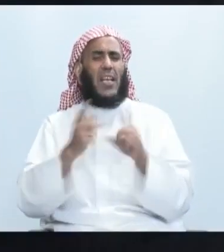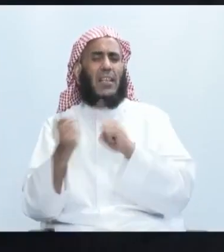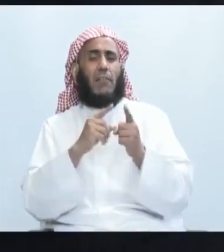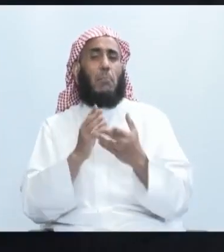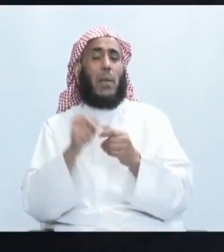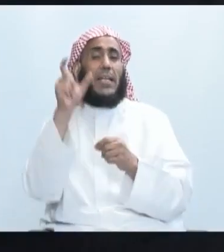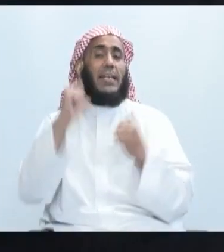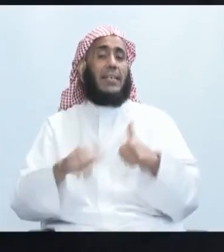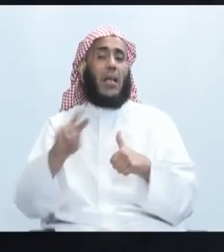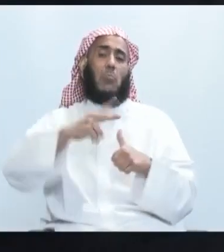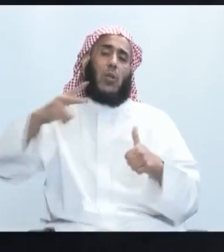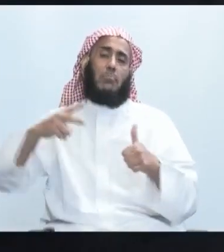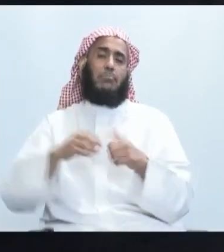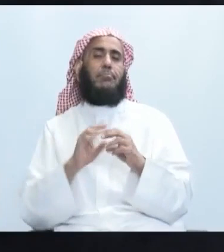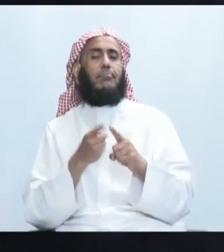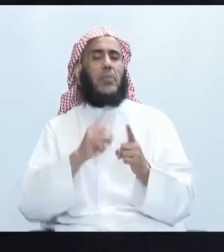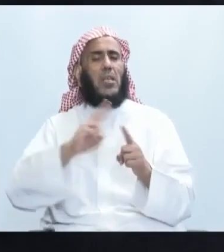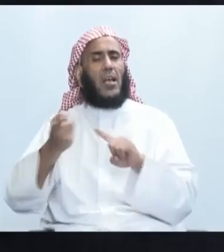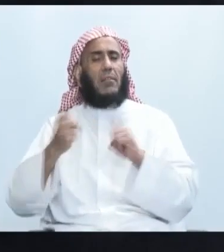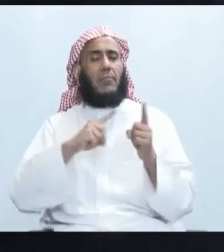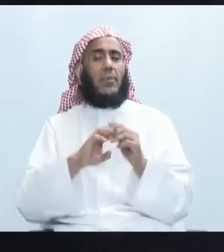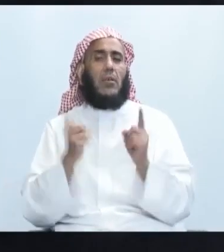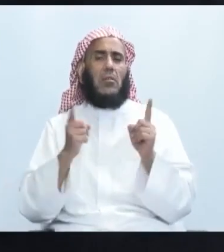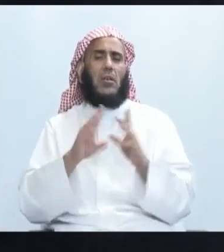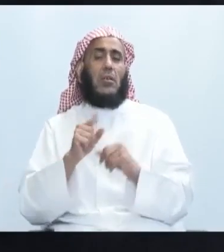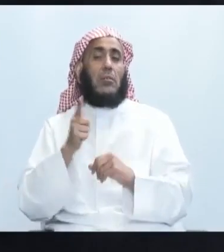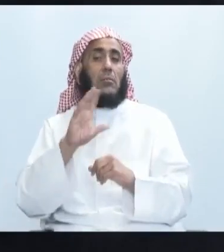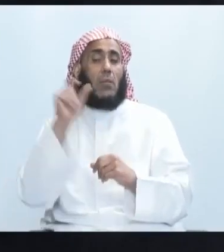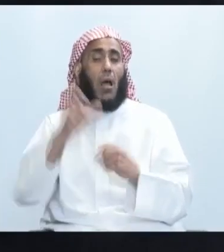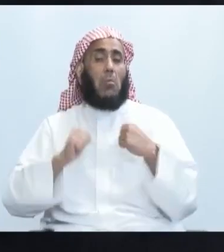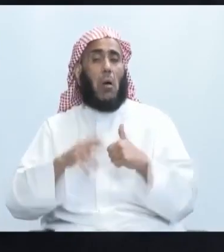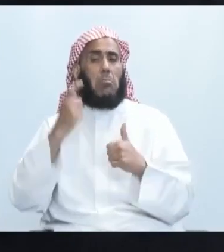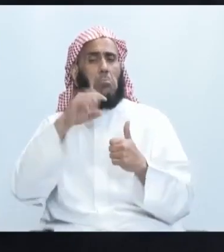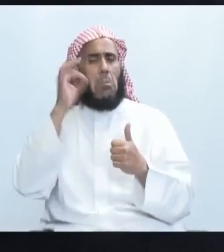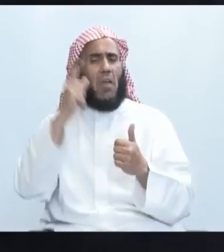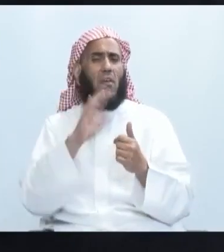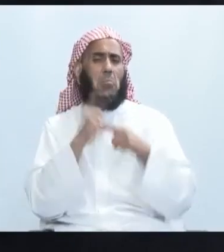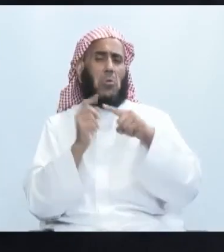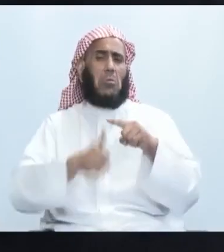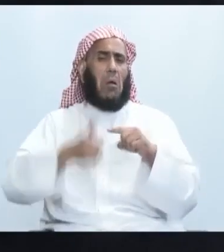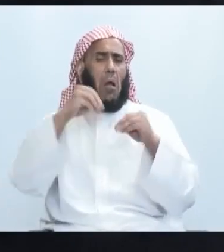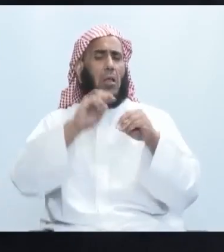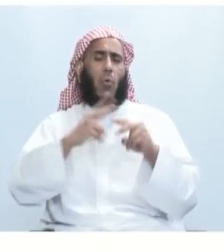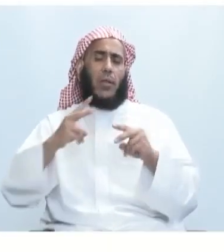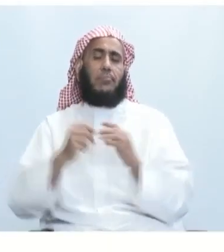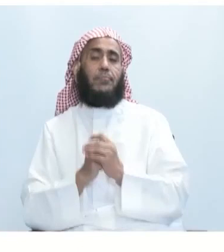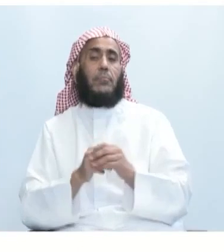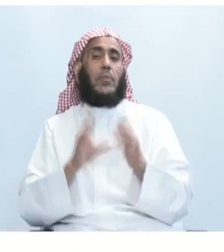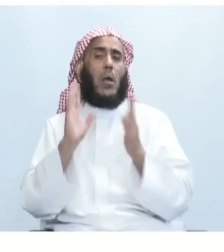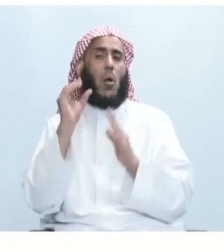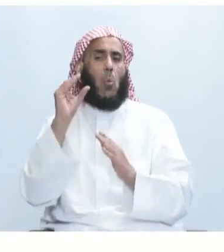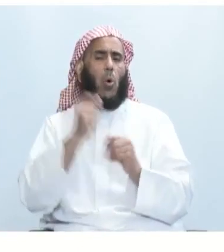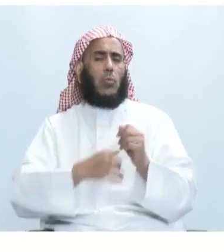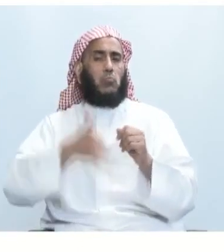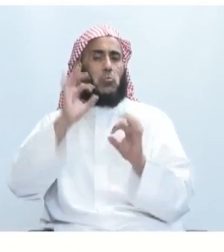طالب وطالب اخر قد يختلف ذلك يمكان طالب اخر قد يذكر مثلا ان يفهم في الرياضيات اكثر وهكذا مواد اجيدها